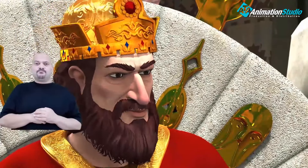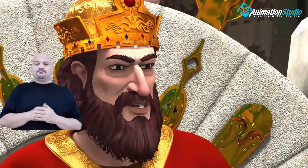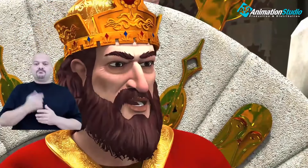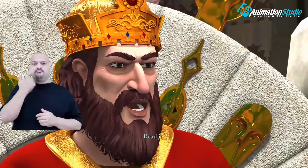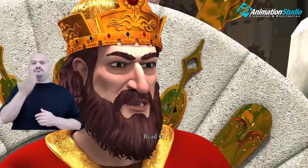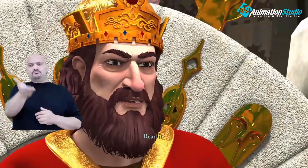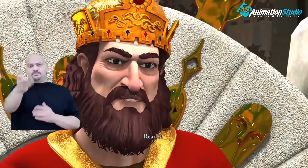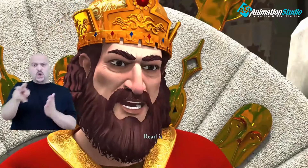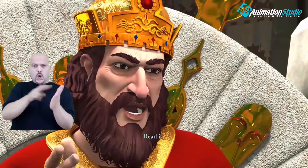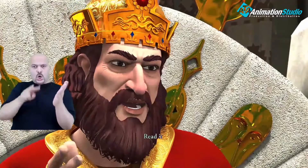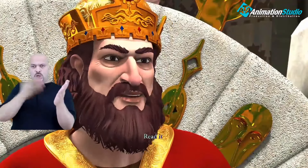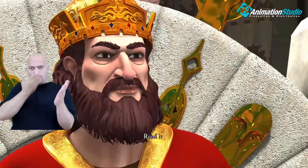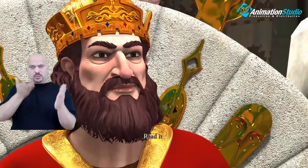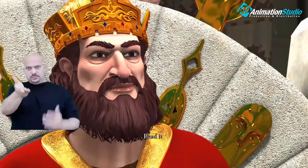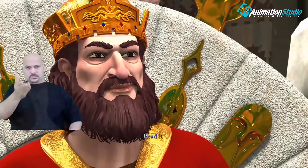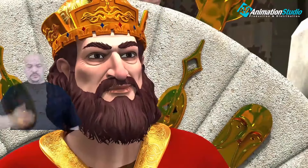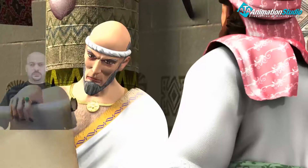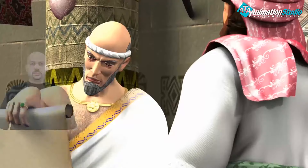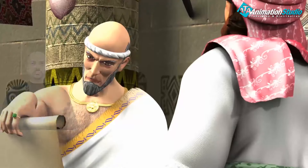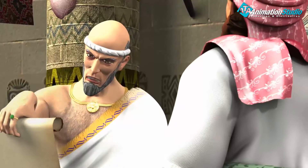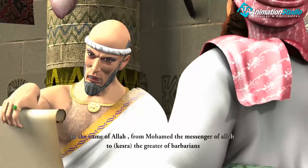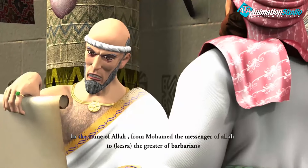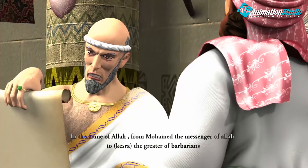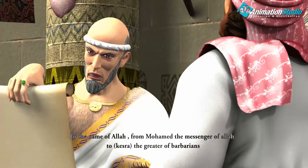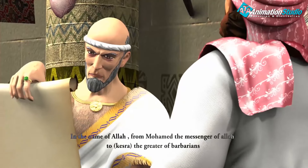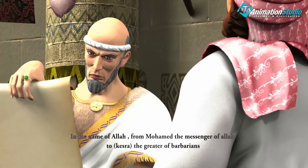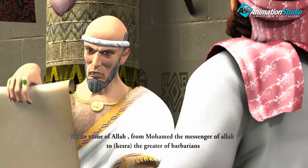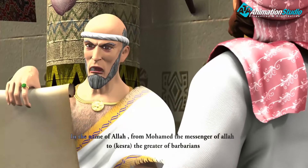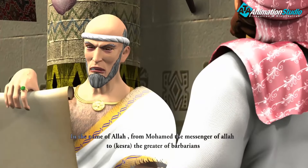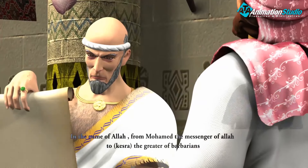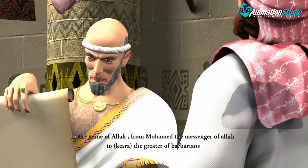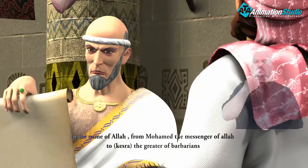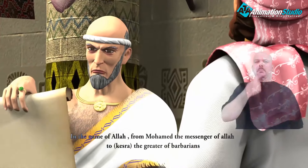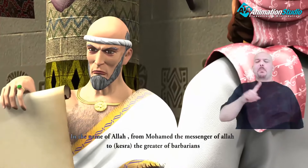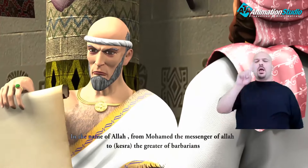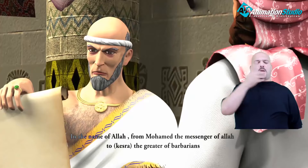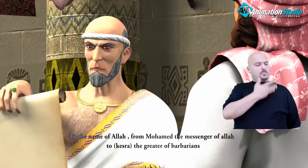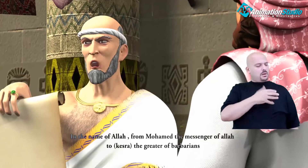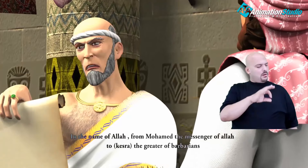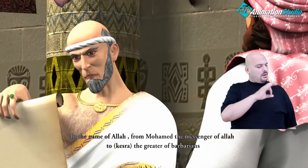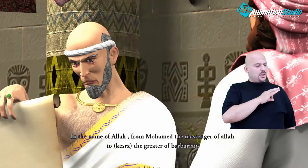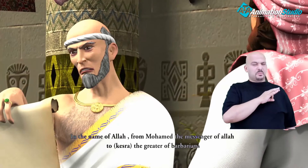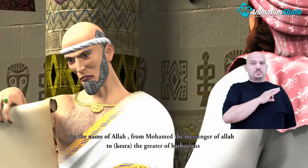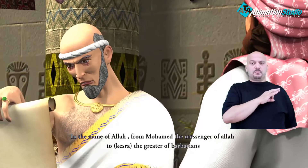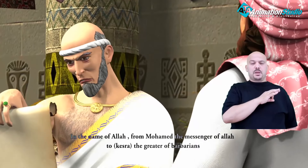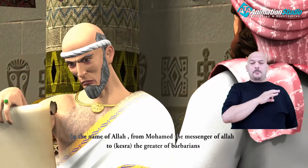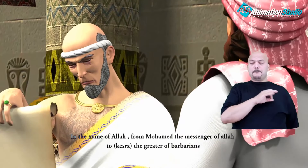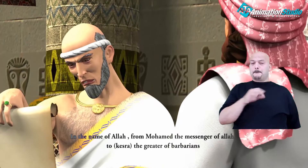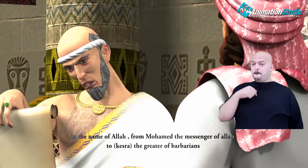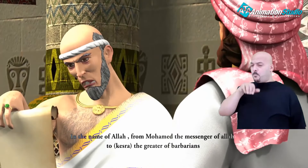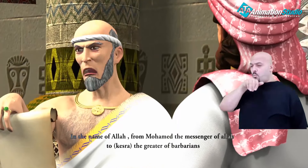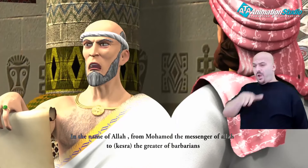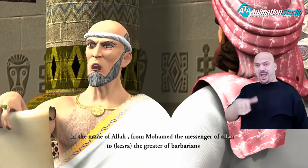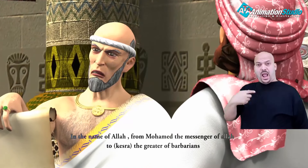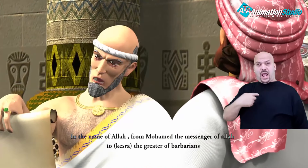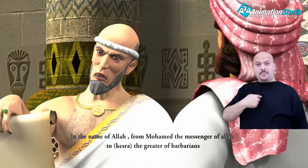خذ اقرأ ما فيها. بسم الله الرحمن الرحيم. من محمد